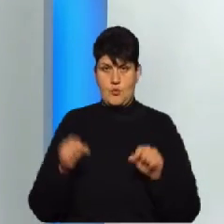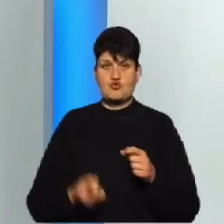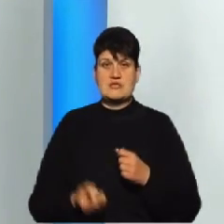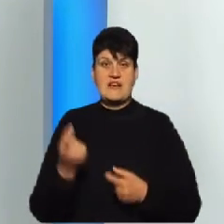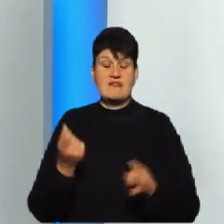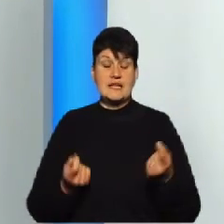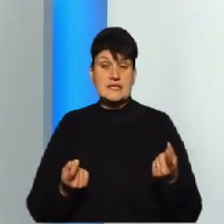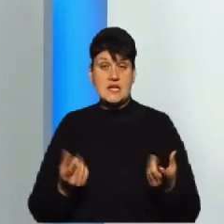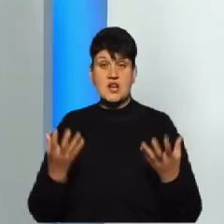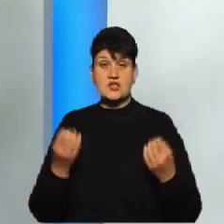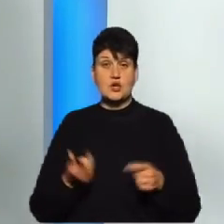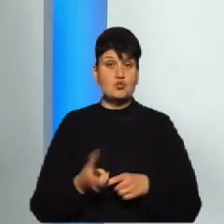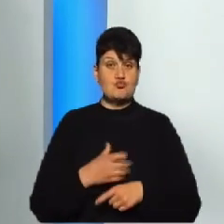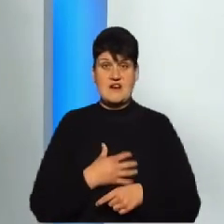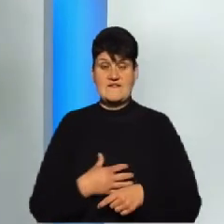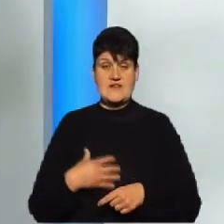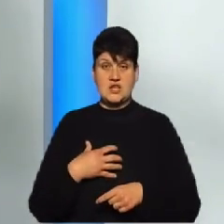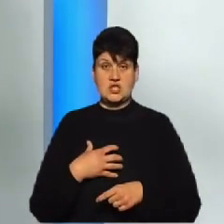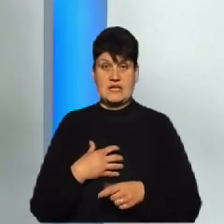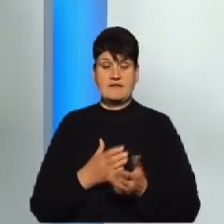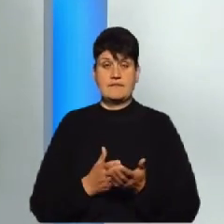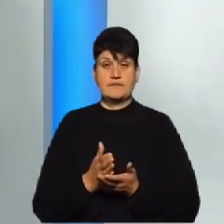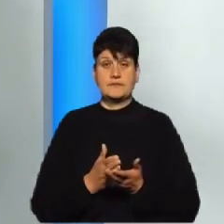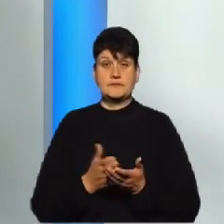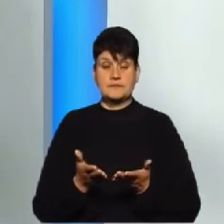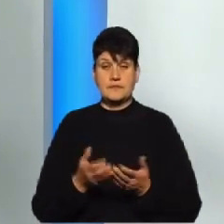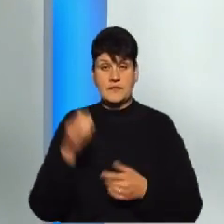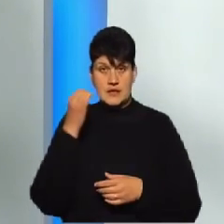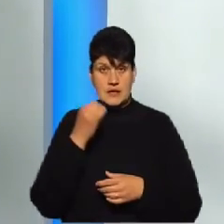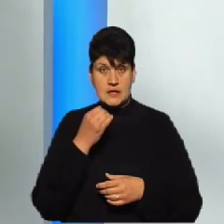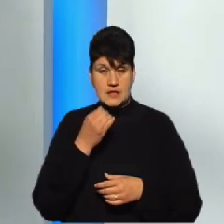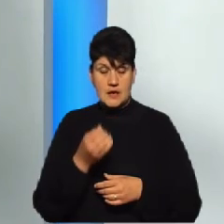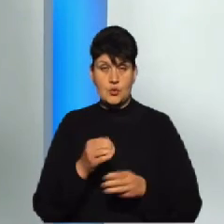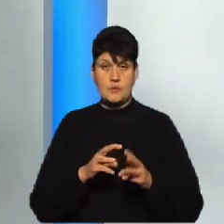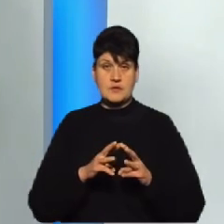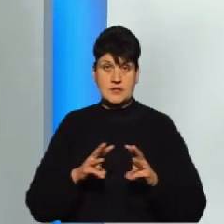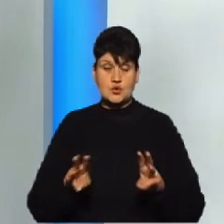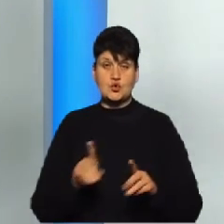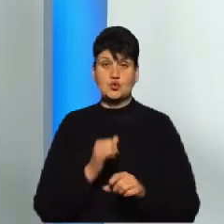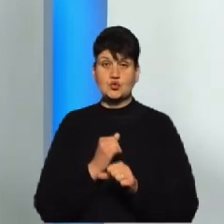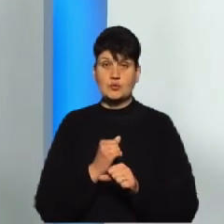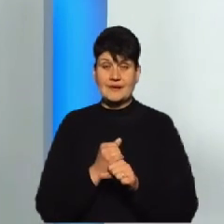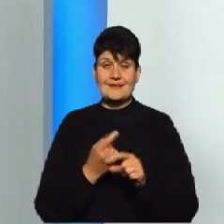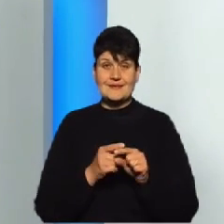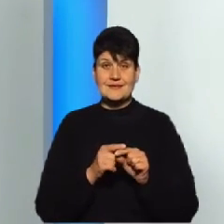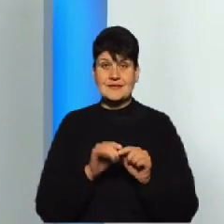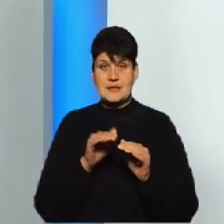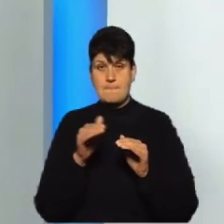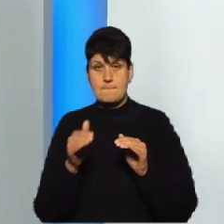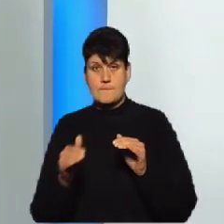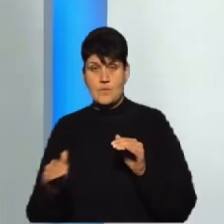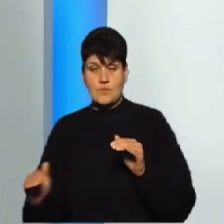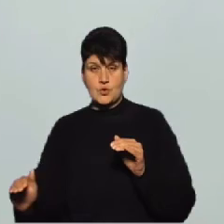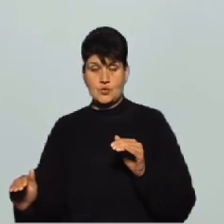і інфраструктура. От дякую місту, що зробили оці низькі бордюри, оці